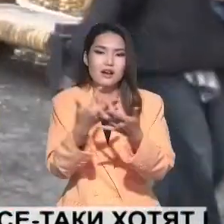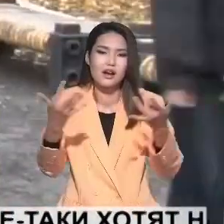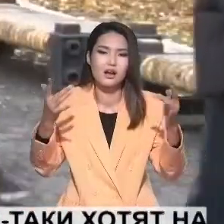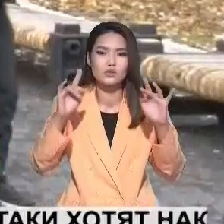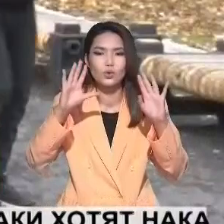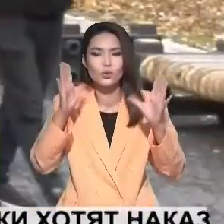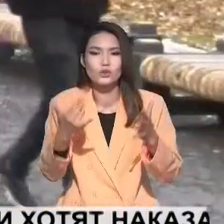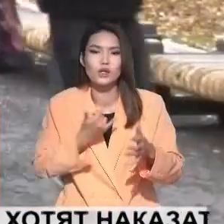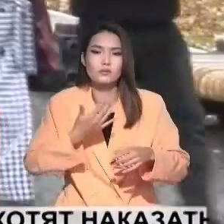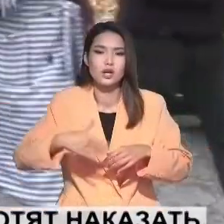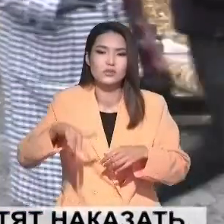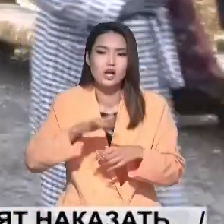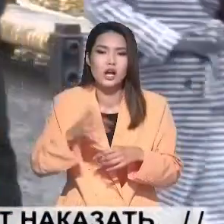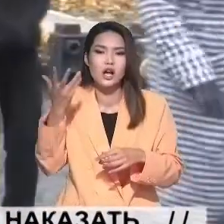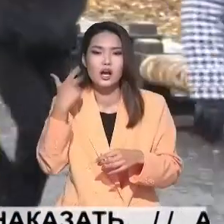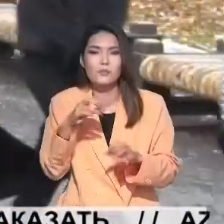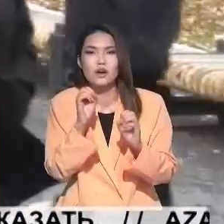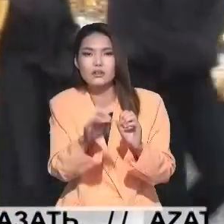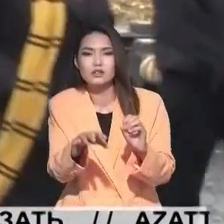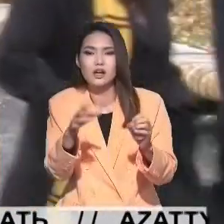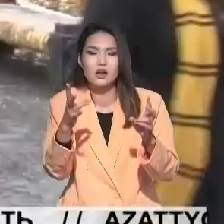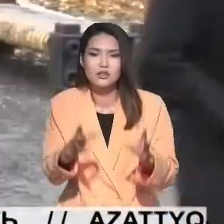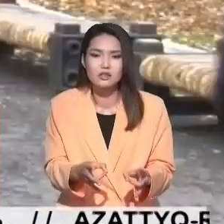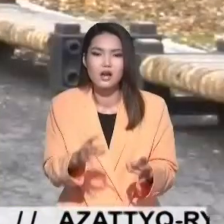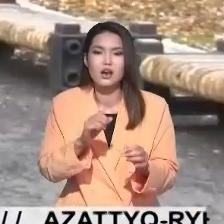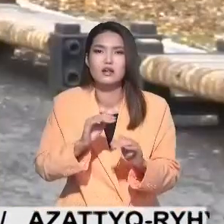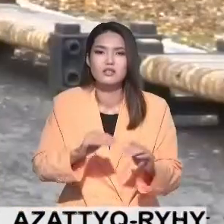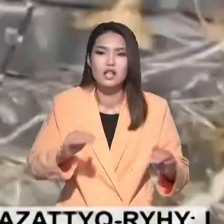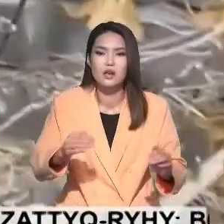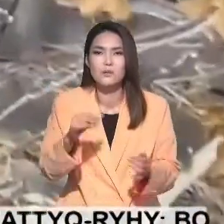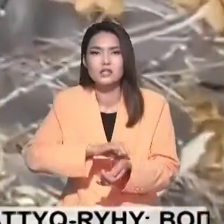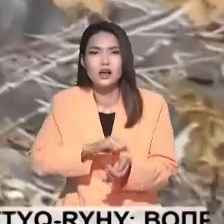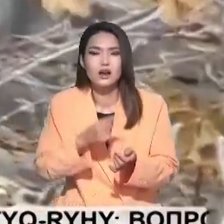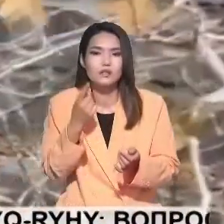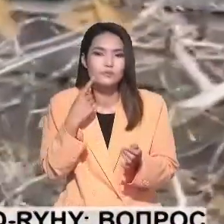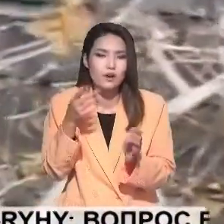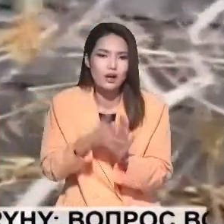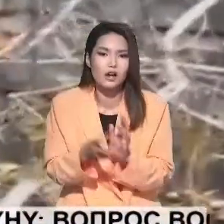ситуаций в нашем городе, когда подростки подвергались наркотикам, зависимости. Я считаю, что с этим нужно бороться.